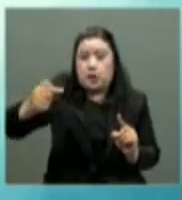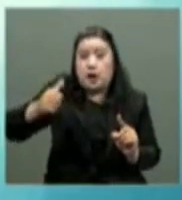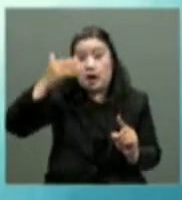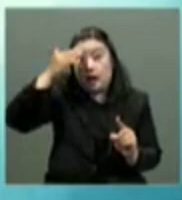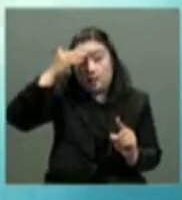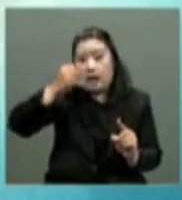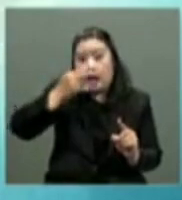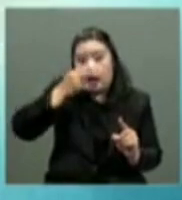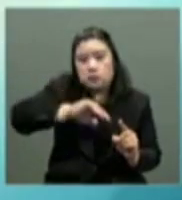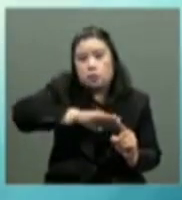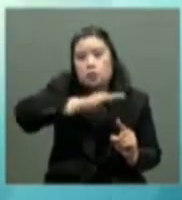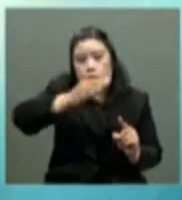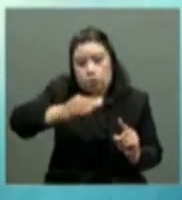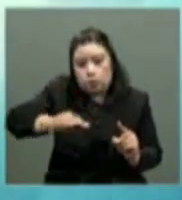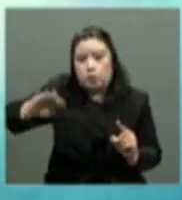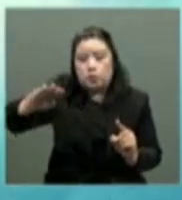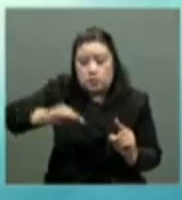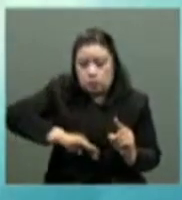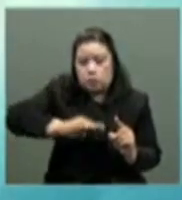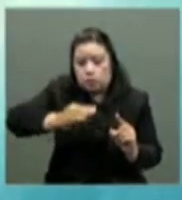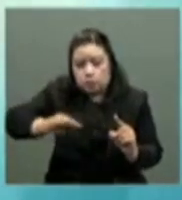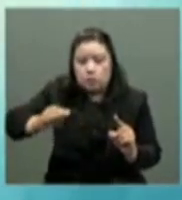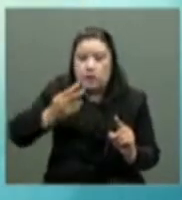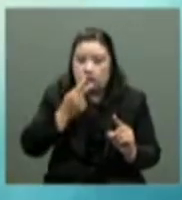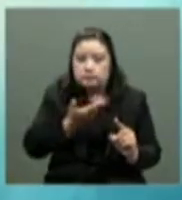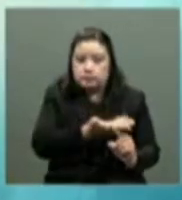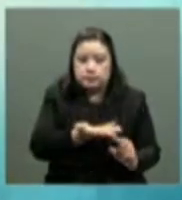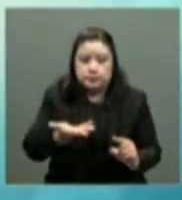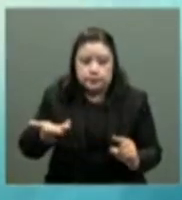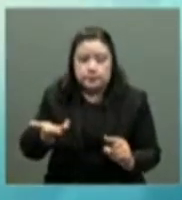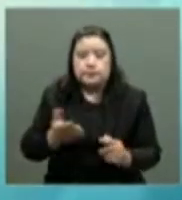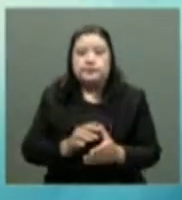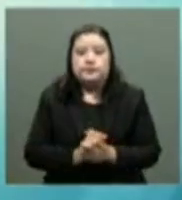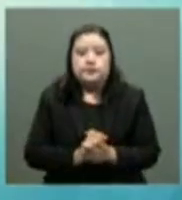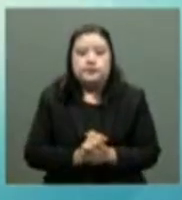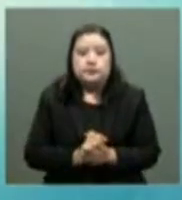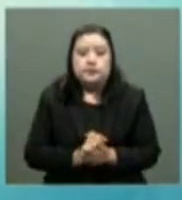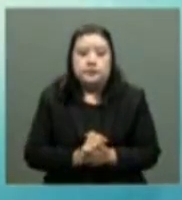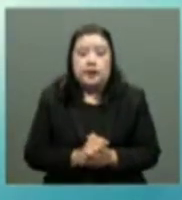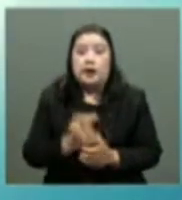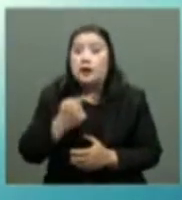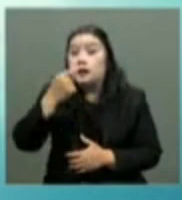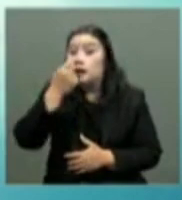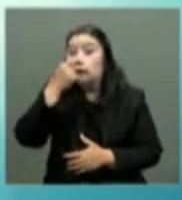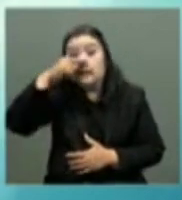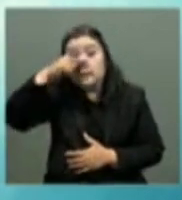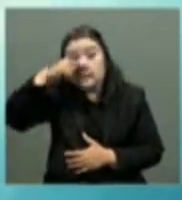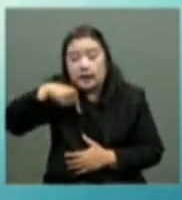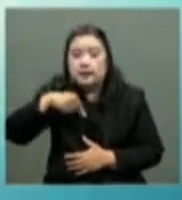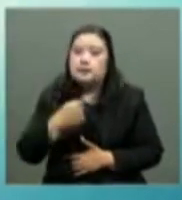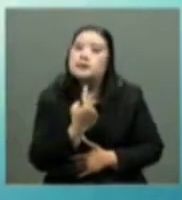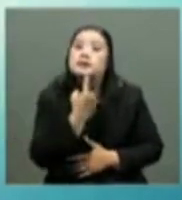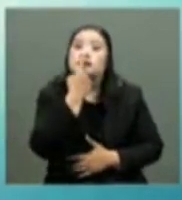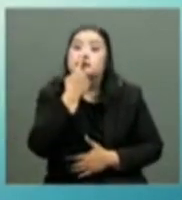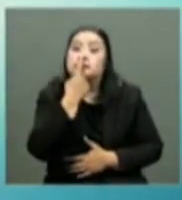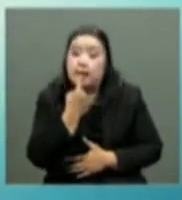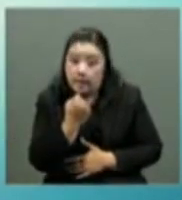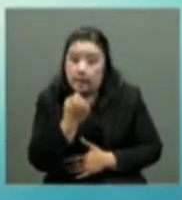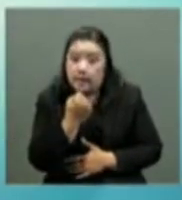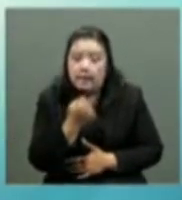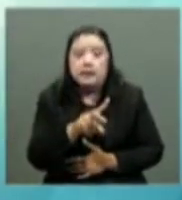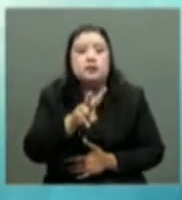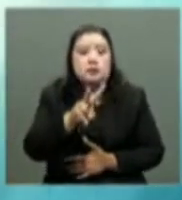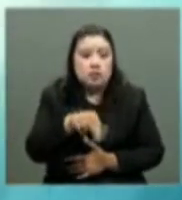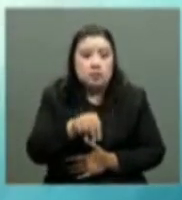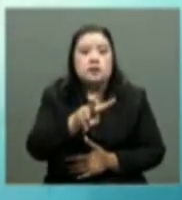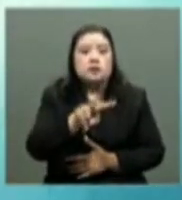ชันก็แตกต่างกันไปนะครับตอนนี้มาดูของประเทศไทยเราก่อนสีแดงๆอยู่ตรงกลางมีตัวเลขกำกับ